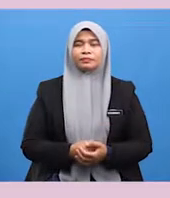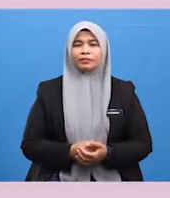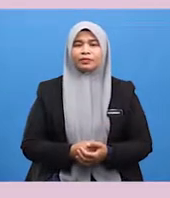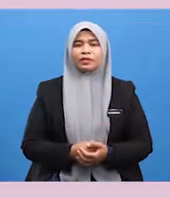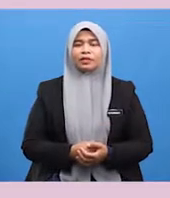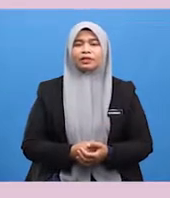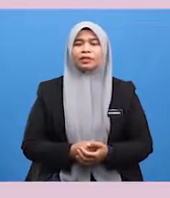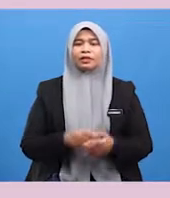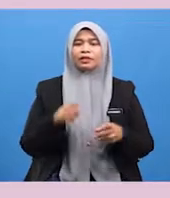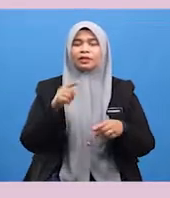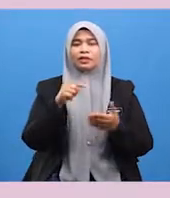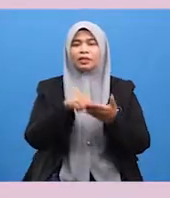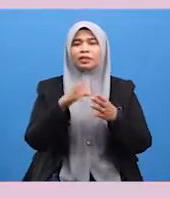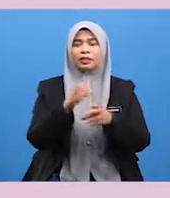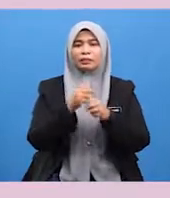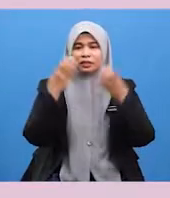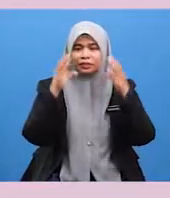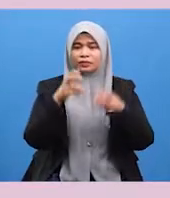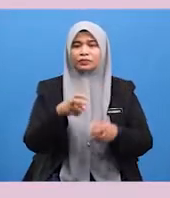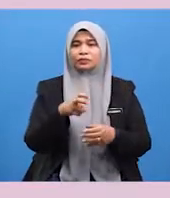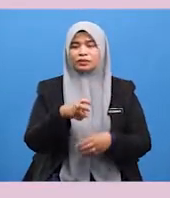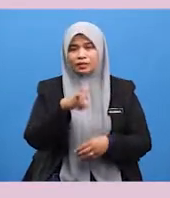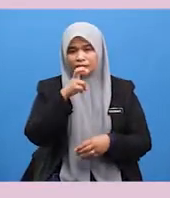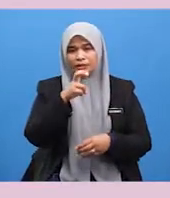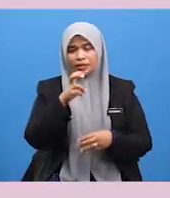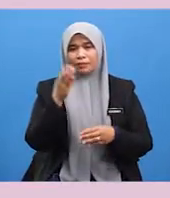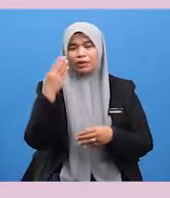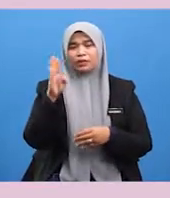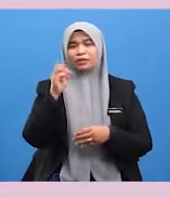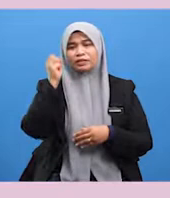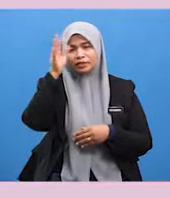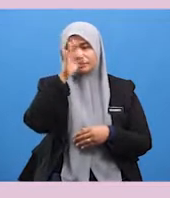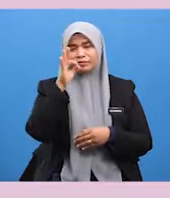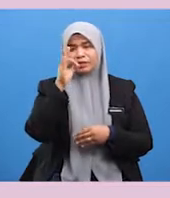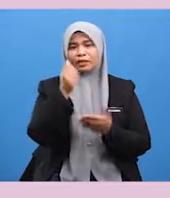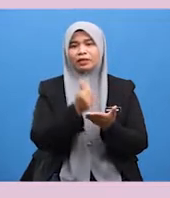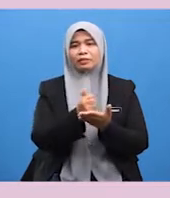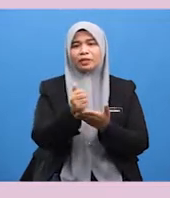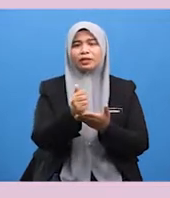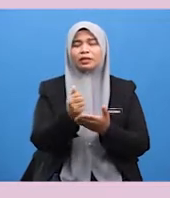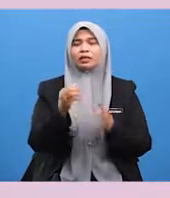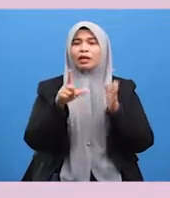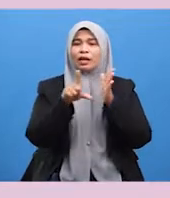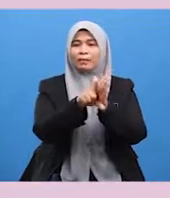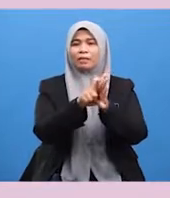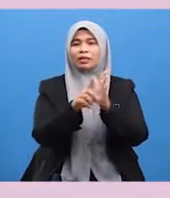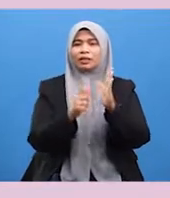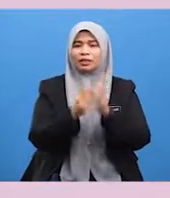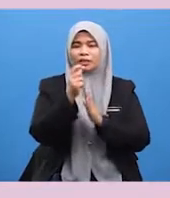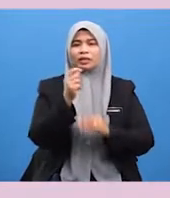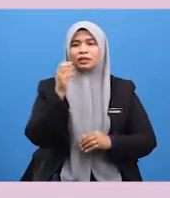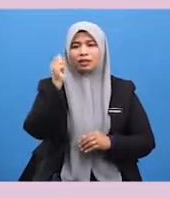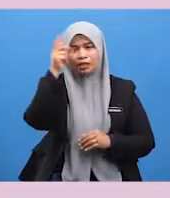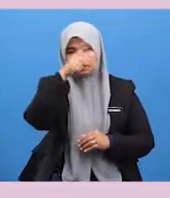Di sini dapat cikgu tegaskan bahawa sifat amanah ini melambangkan ketinggian akhlak dan budi